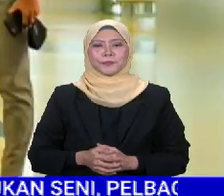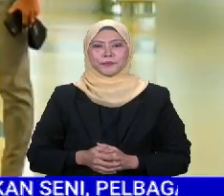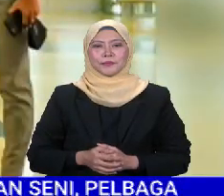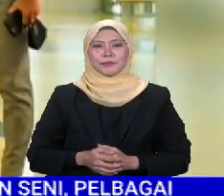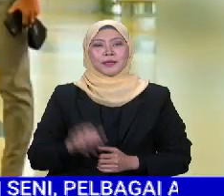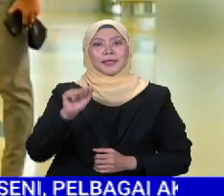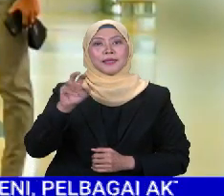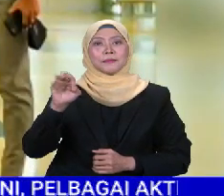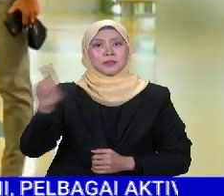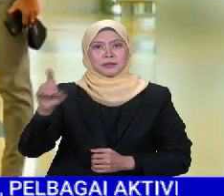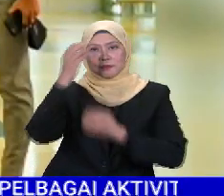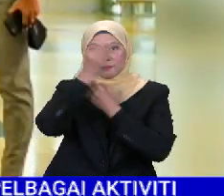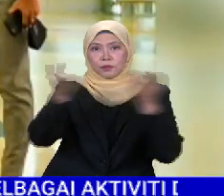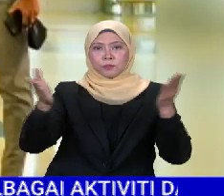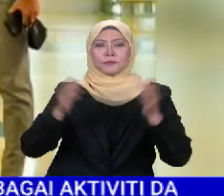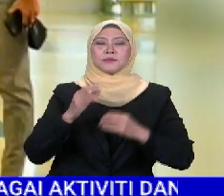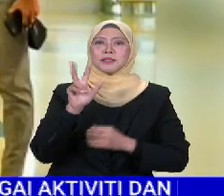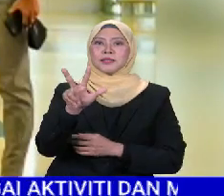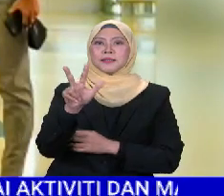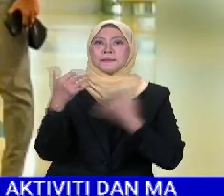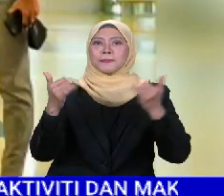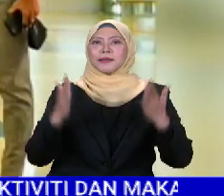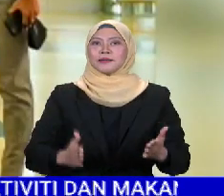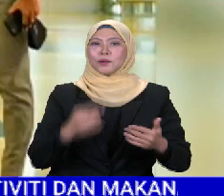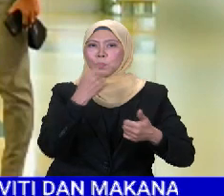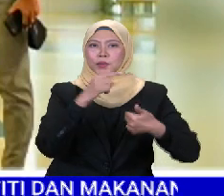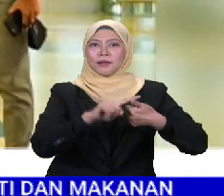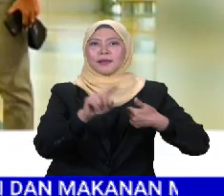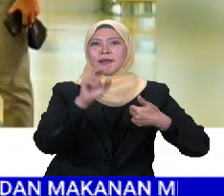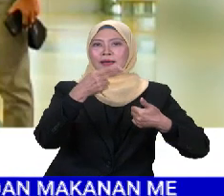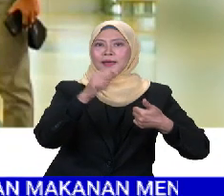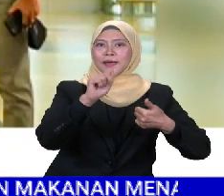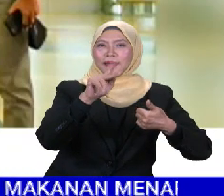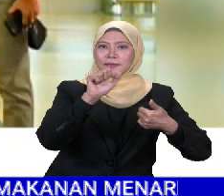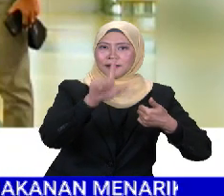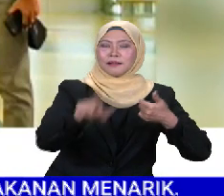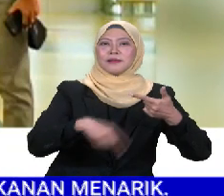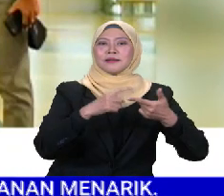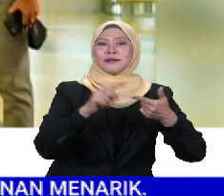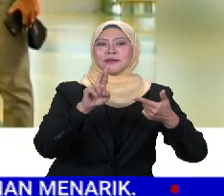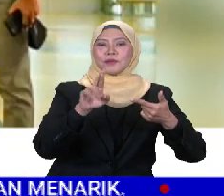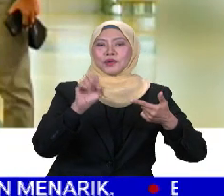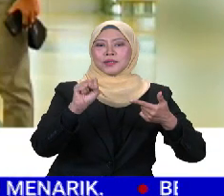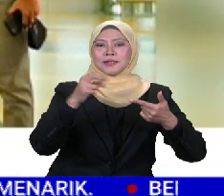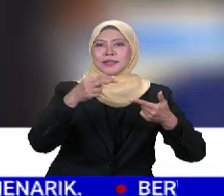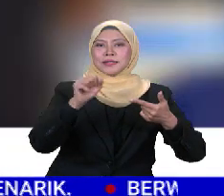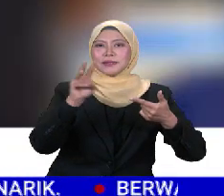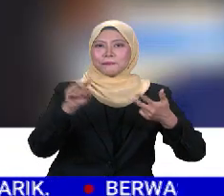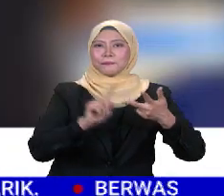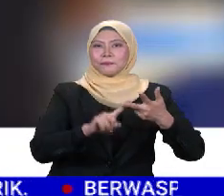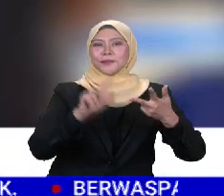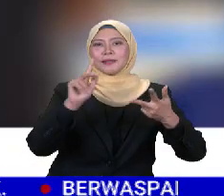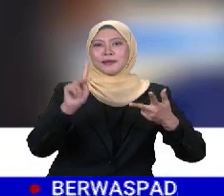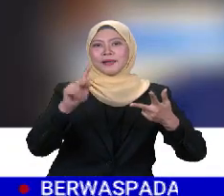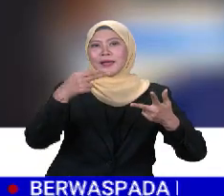AMD dalam satu kenyataan memaklumkan 3 pemain berkenaan ialah Muhammad Haikal Danish, Rohisham Haikal dan Muhammad Abu